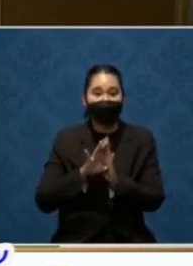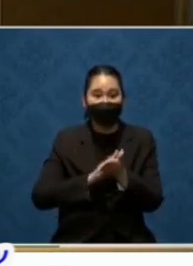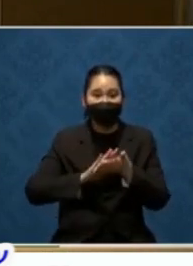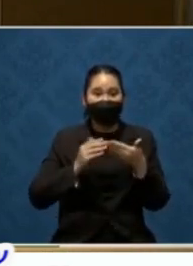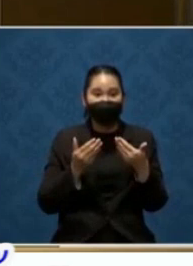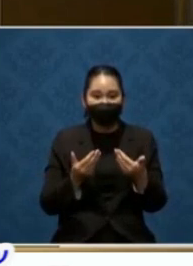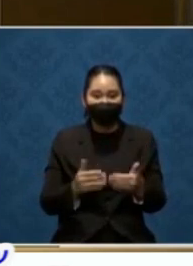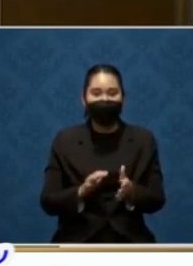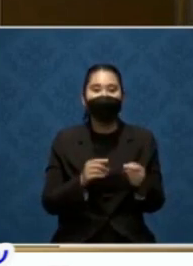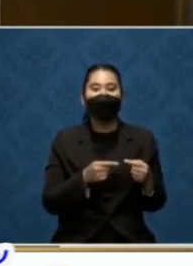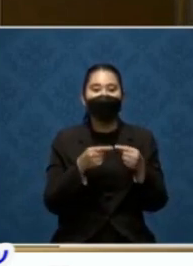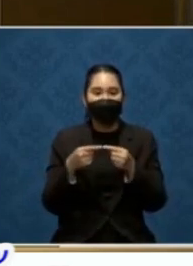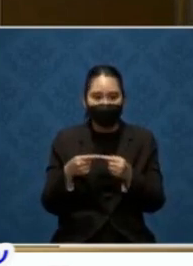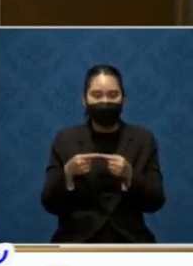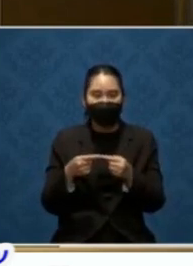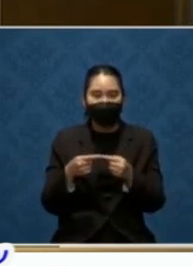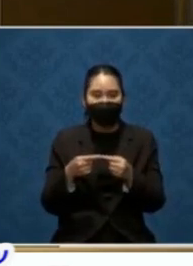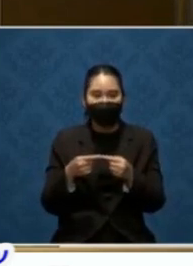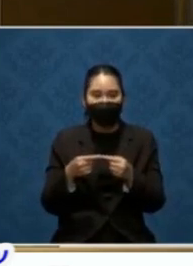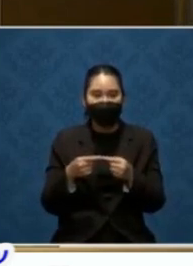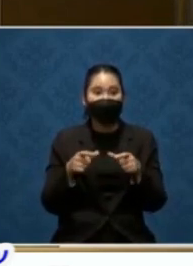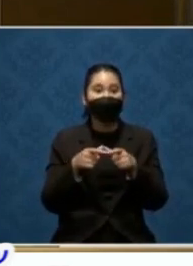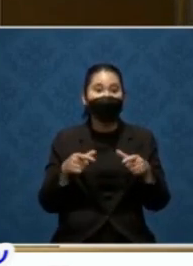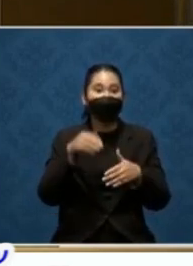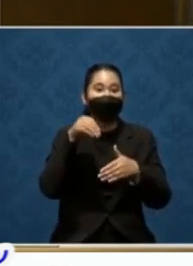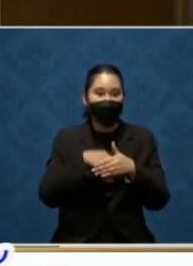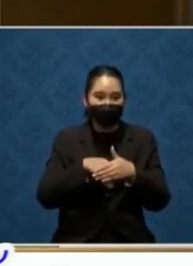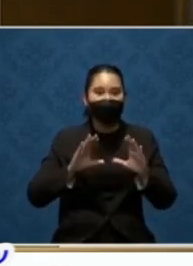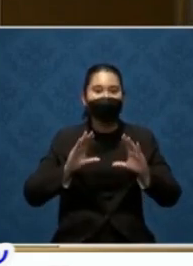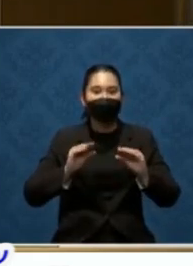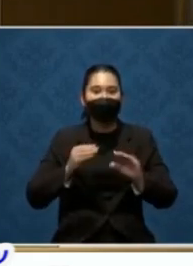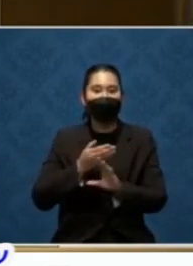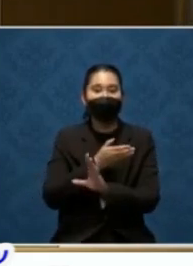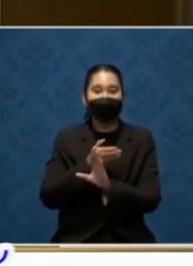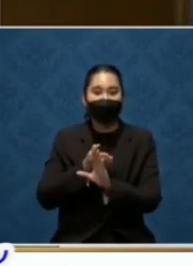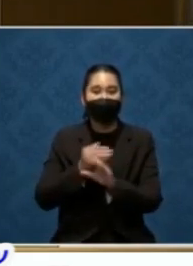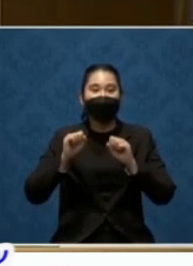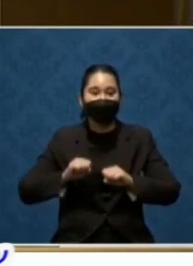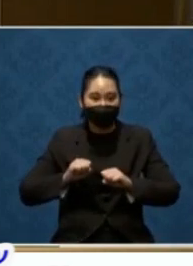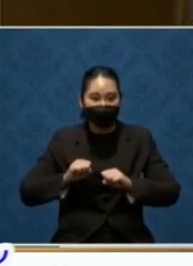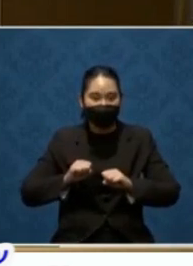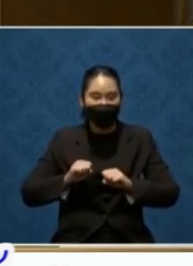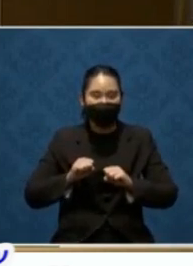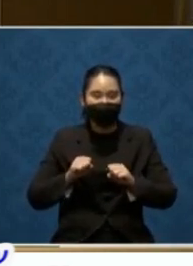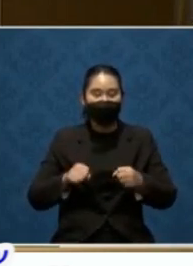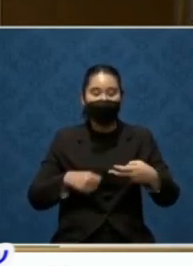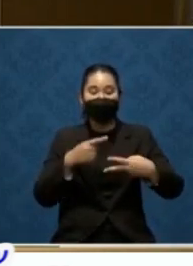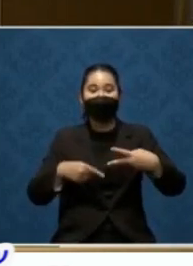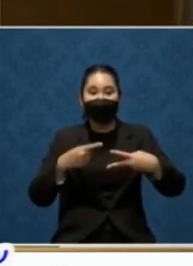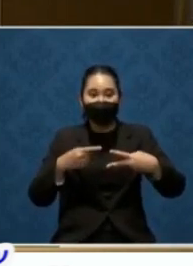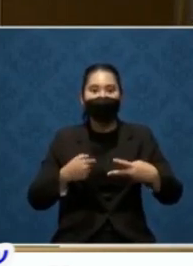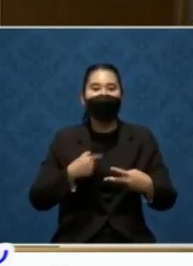แล้วต่อมาในการแสดงตนและตรวจสอบองค์ประชุมก่อนลงมติยติด่วนทั้งสองเรื่องมีสมา